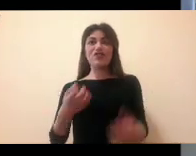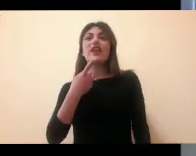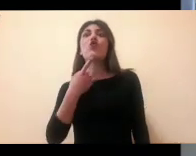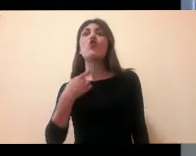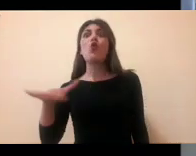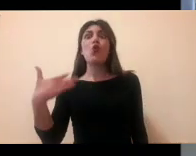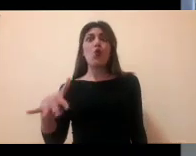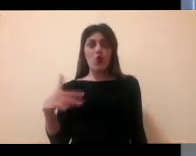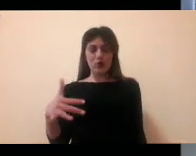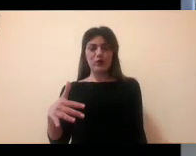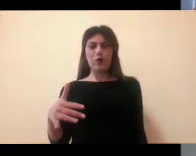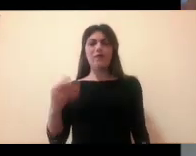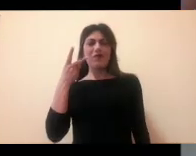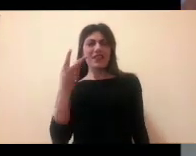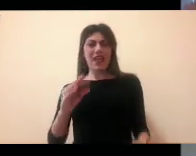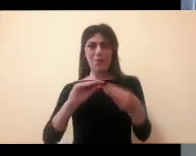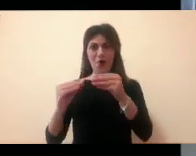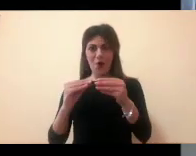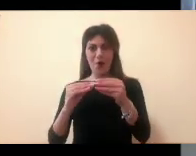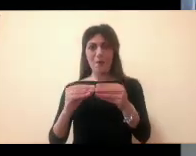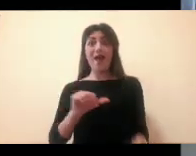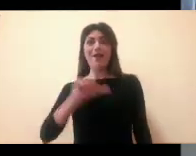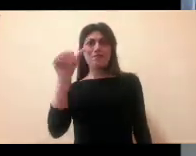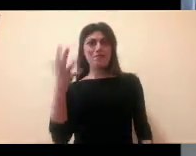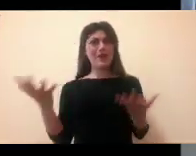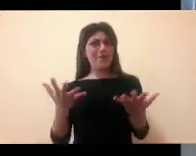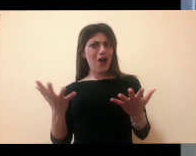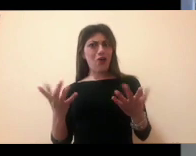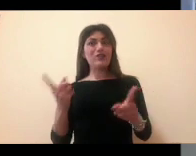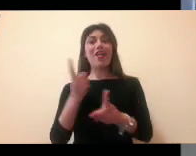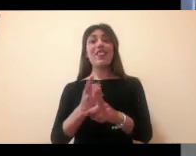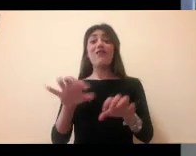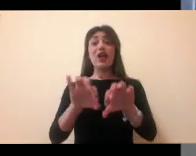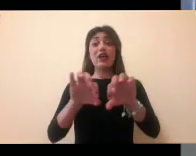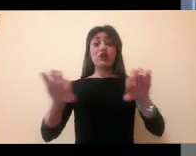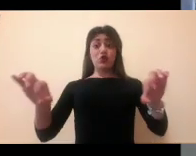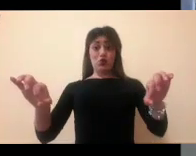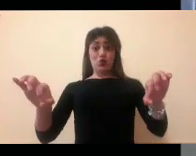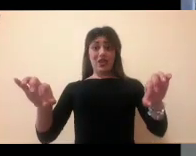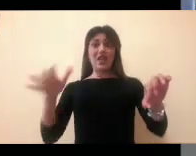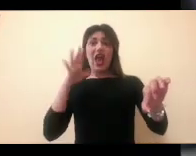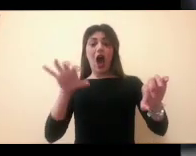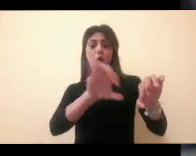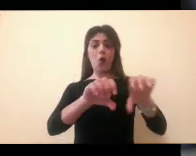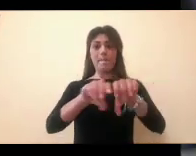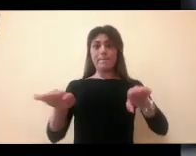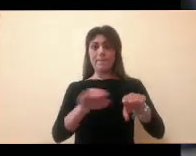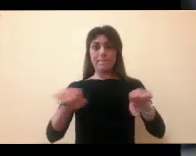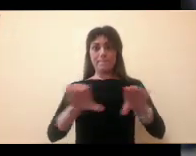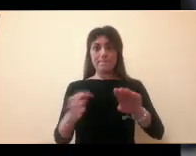fa. La prima cosa che dobbiamo fare è quella di privare le nostre zucchine delle estremità dopo averle lavate